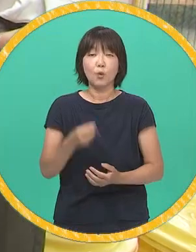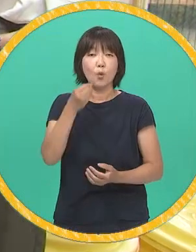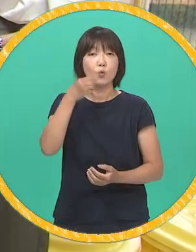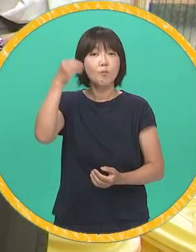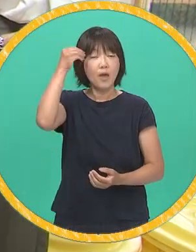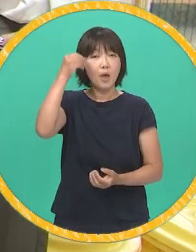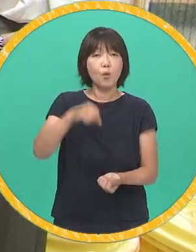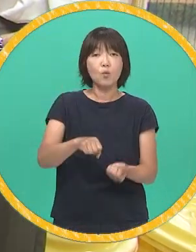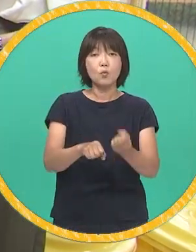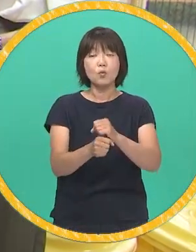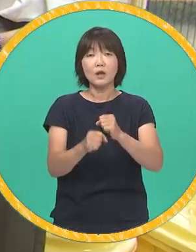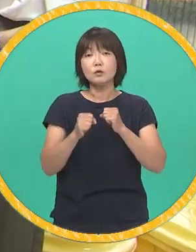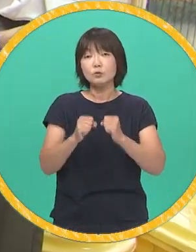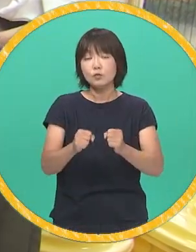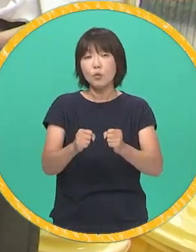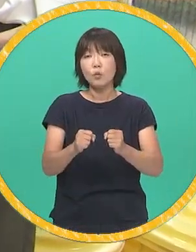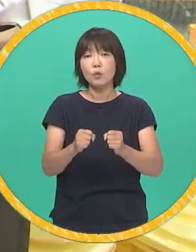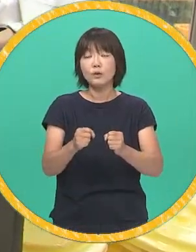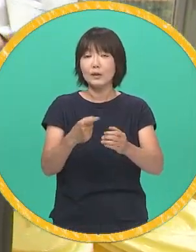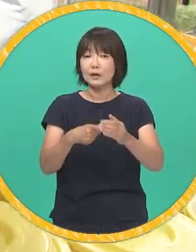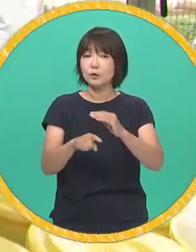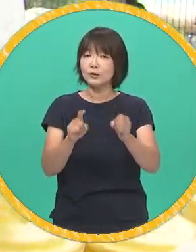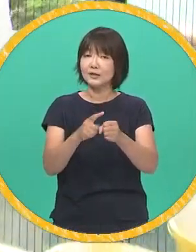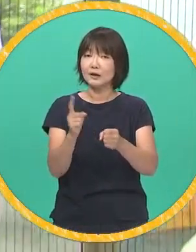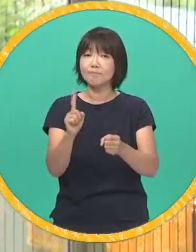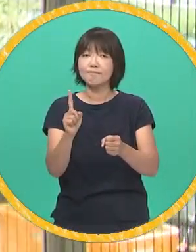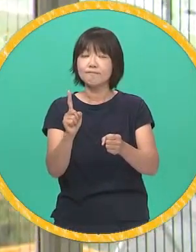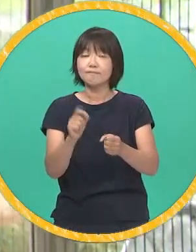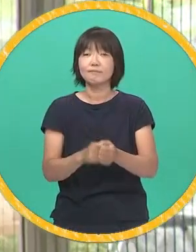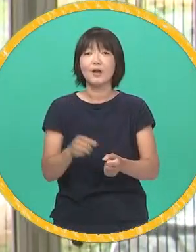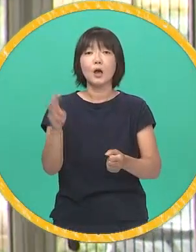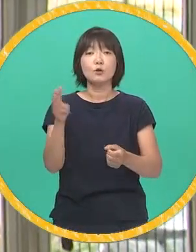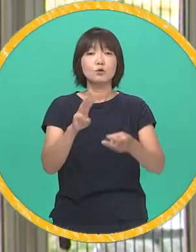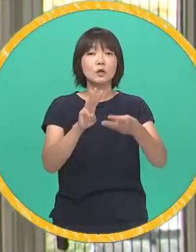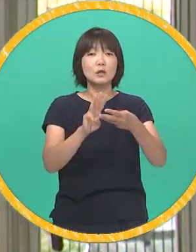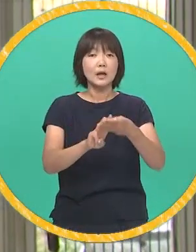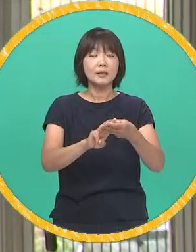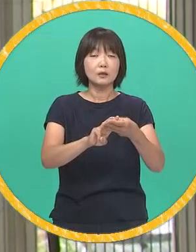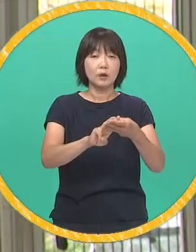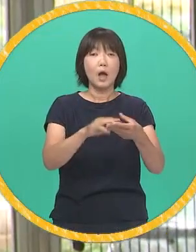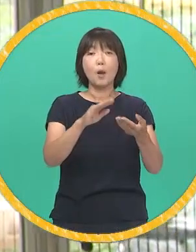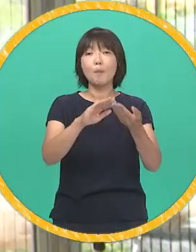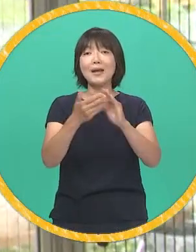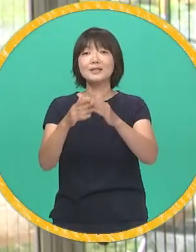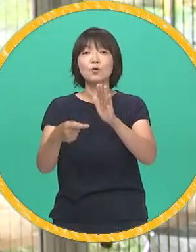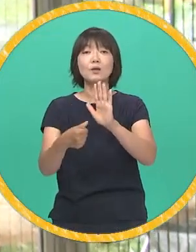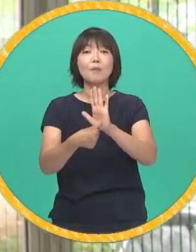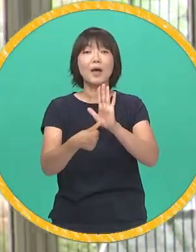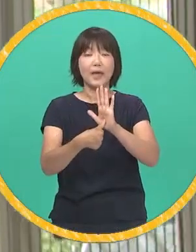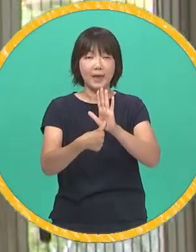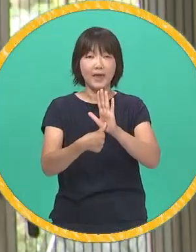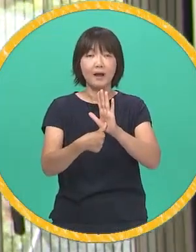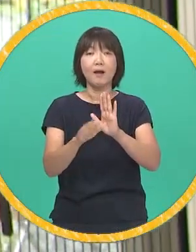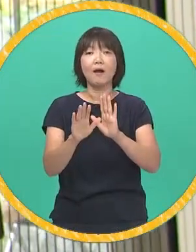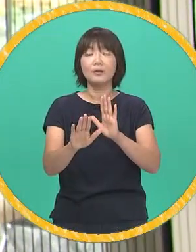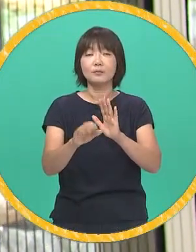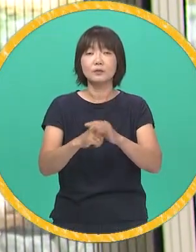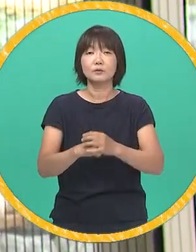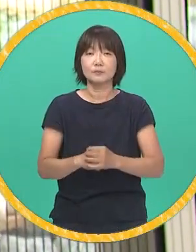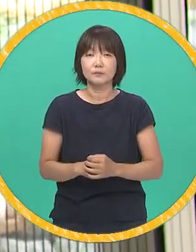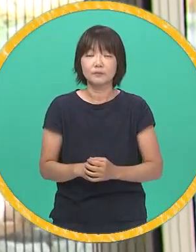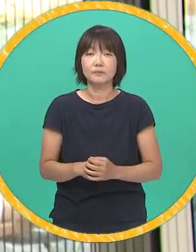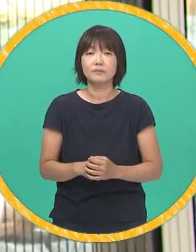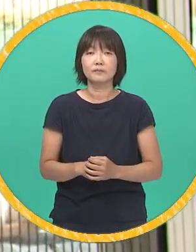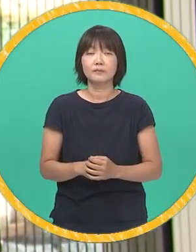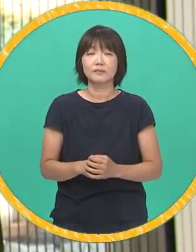なぜ復活させようと思ったんですか杉田っていうのは町の名前なんですね磯子区に過ぎたという町が